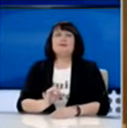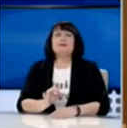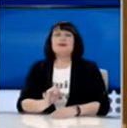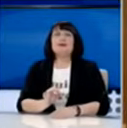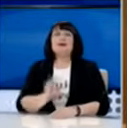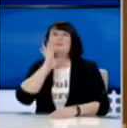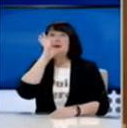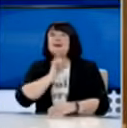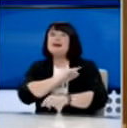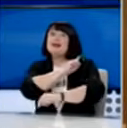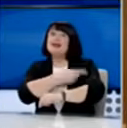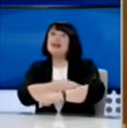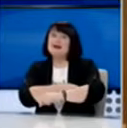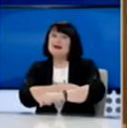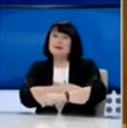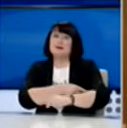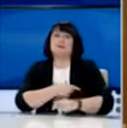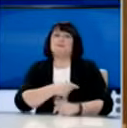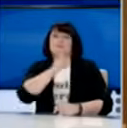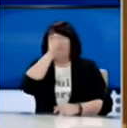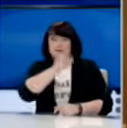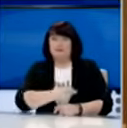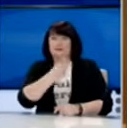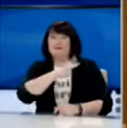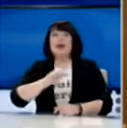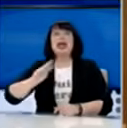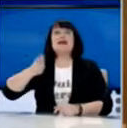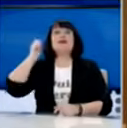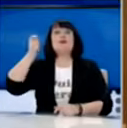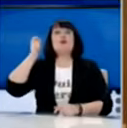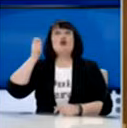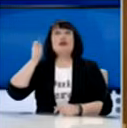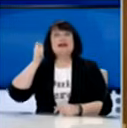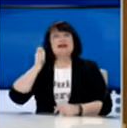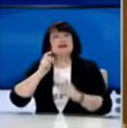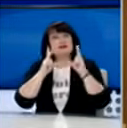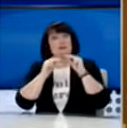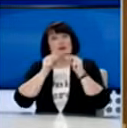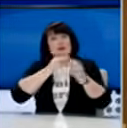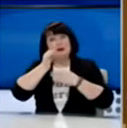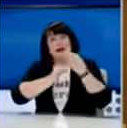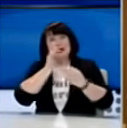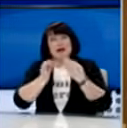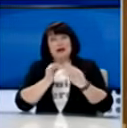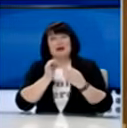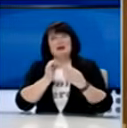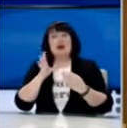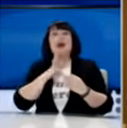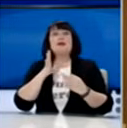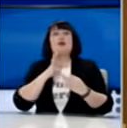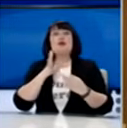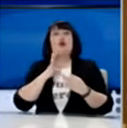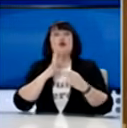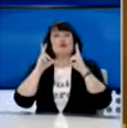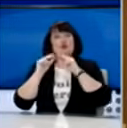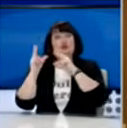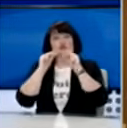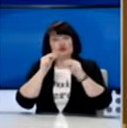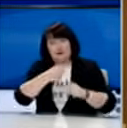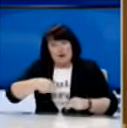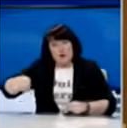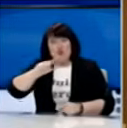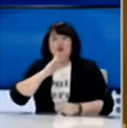η πραγματική μας δύναμη και η πραγματική σας αντιπολίτευση, αυτή που μιλάει με τους ανθρώπους, για τους ανθρώπους